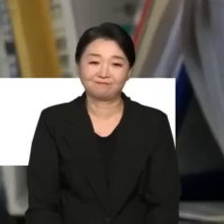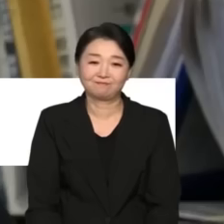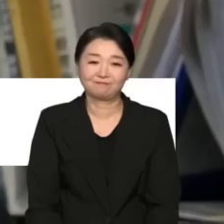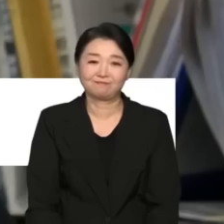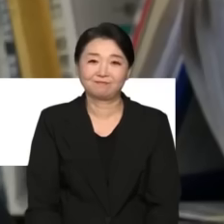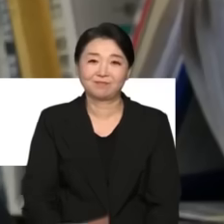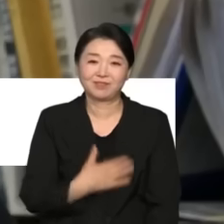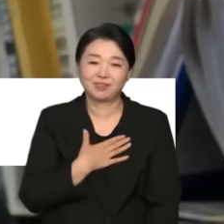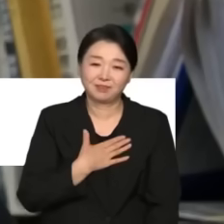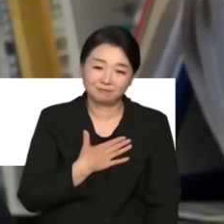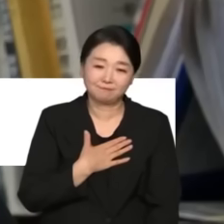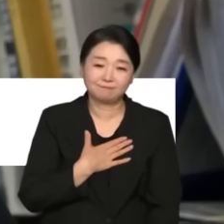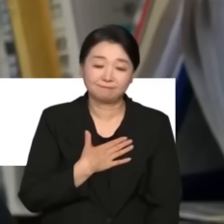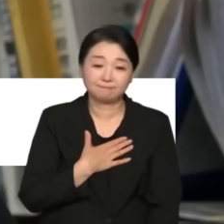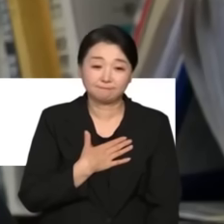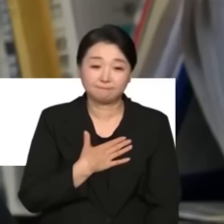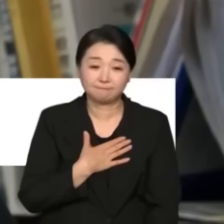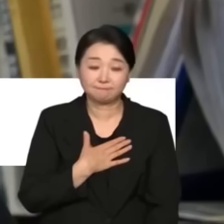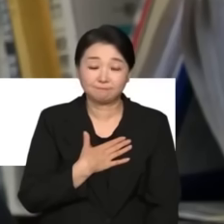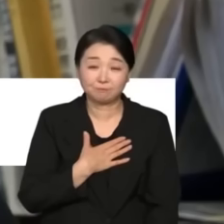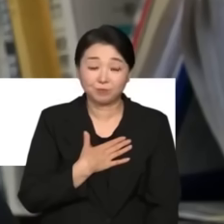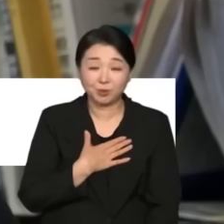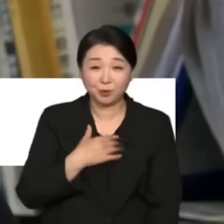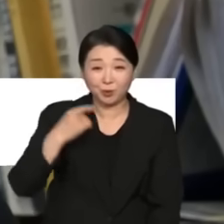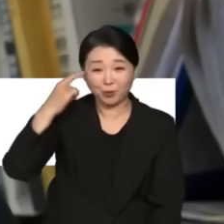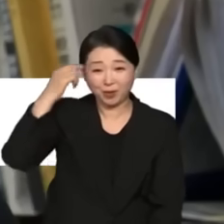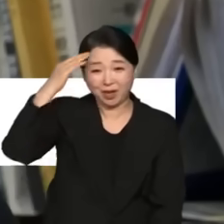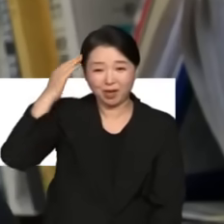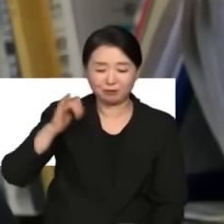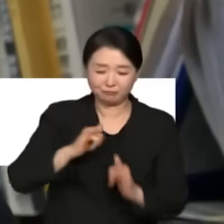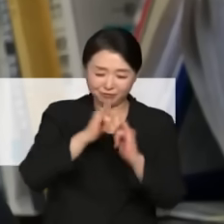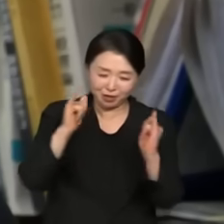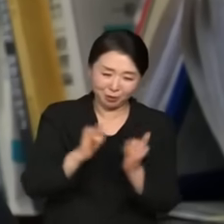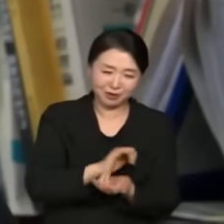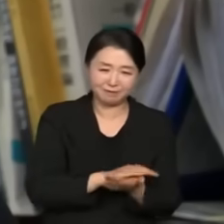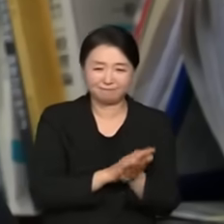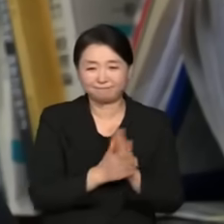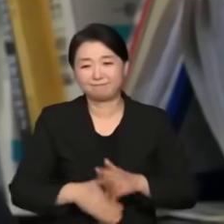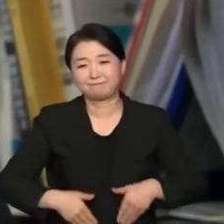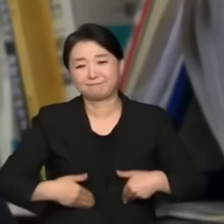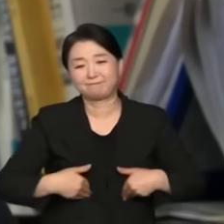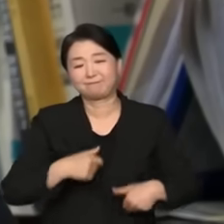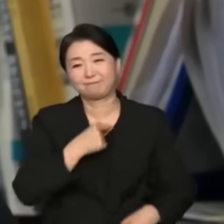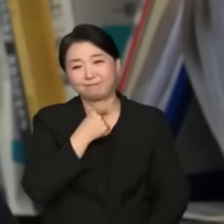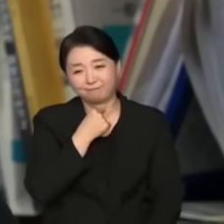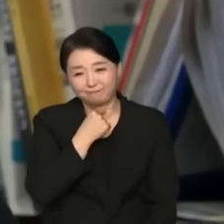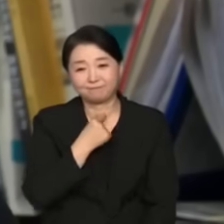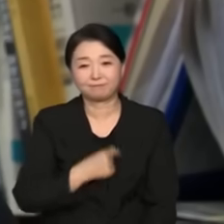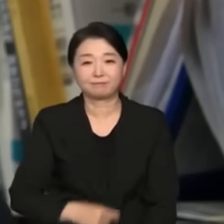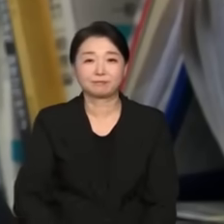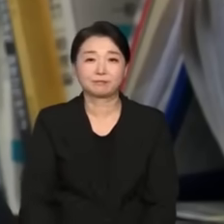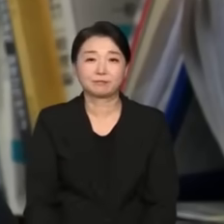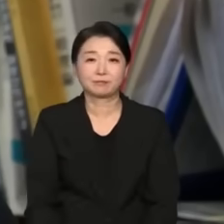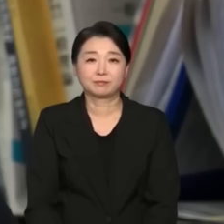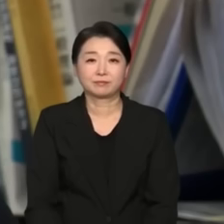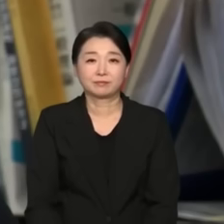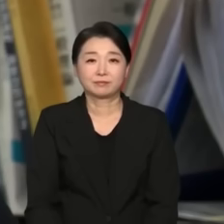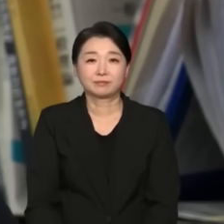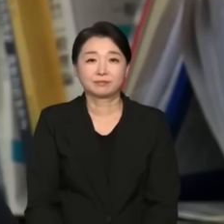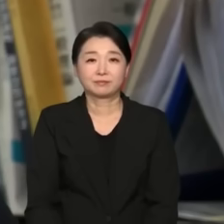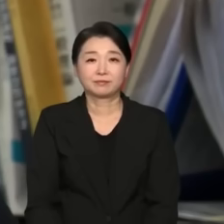섭섭하고 우리 사회 좀 따뜻한 사회가 됐으면 좋겠어요 jtvc 최강일